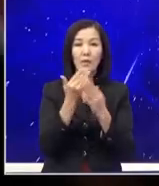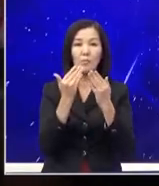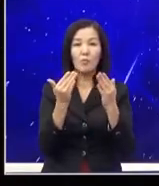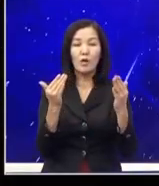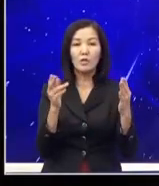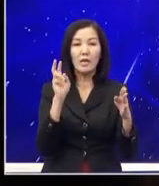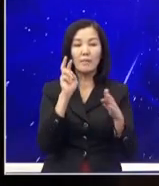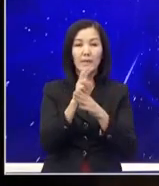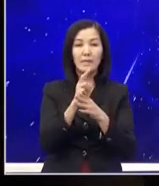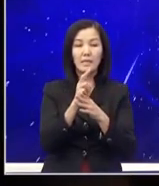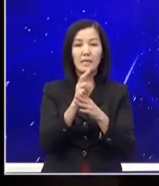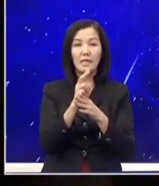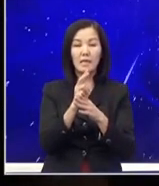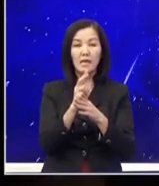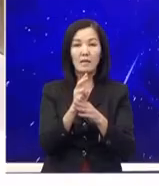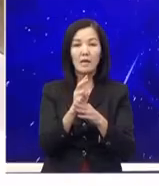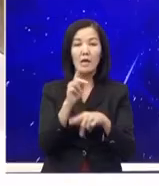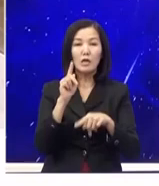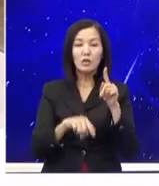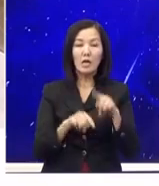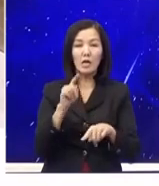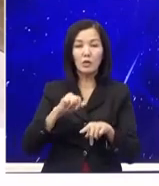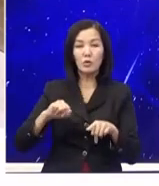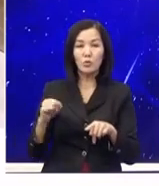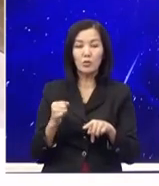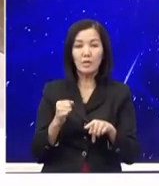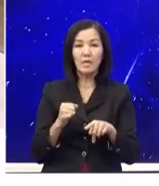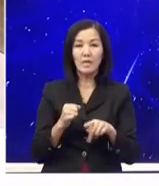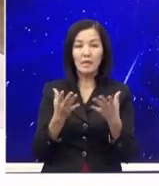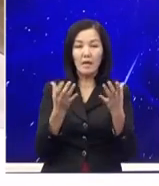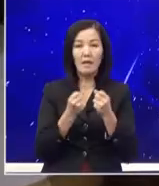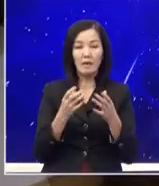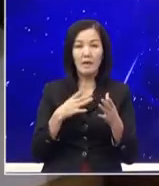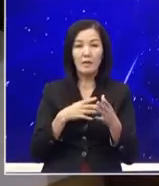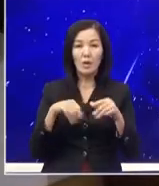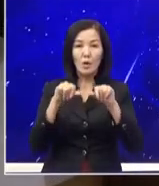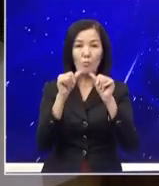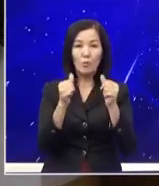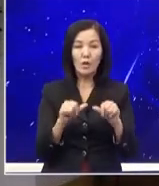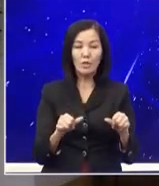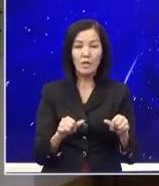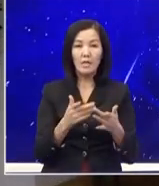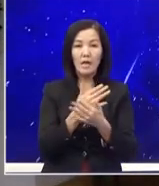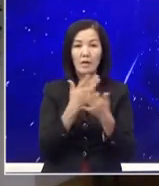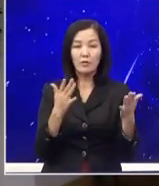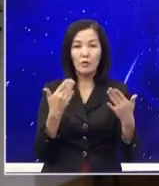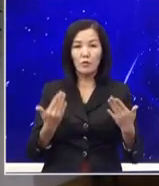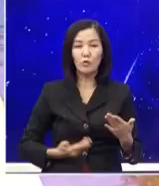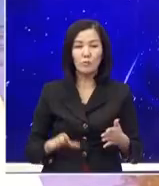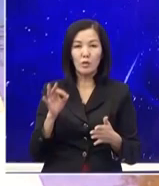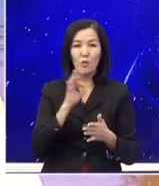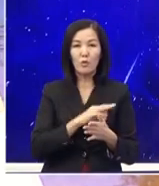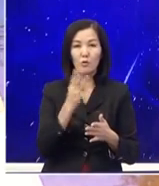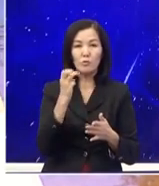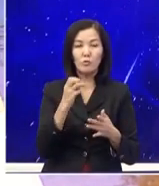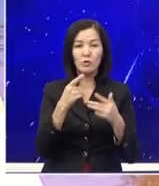сұқты. Мұндағы заттар ақынның жақын туыстарынан, достары мен замандастарынан алыныпты. Мұражайға ұлы даланың кемеңгерінің тұрмыс-тіршілігіне қолданған